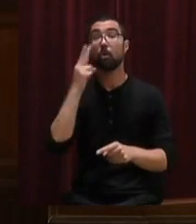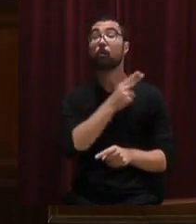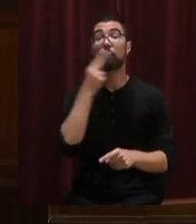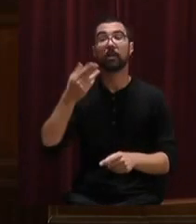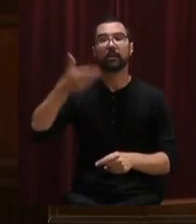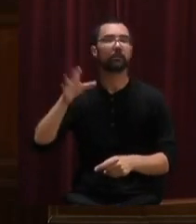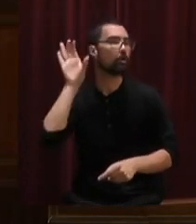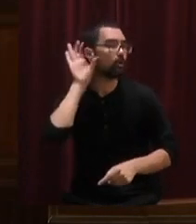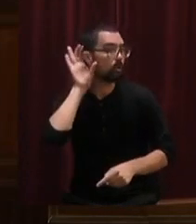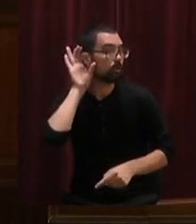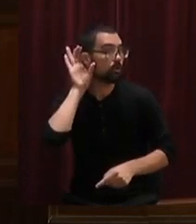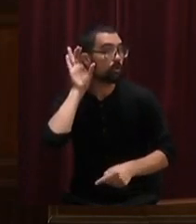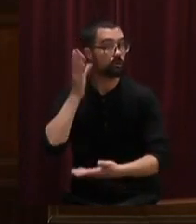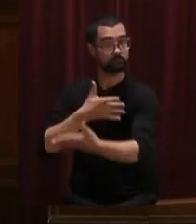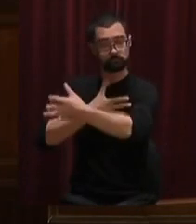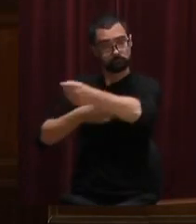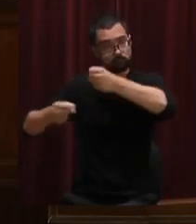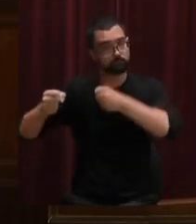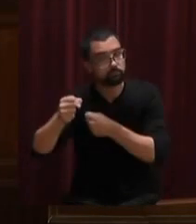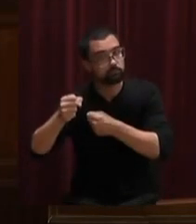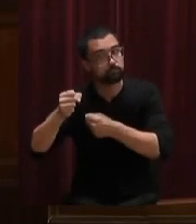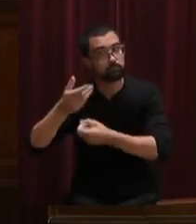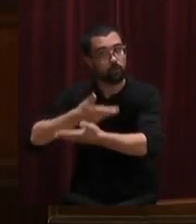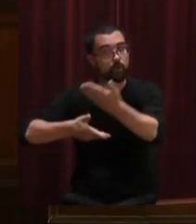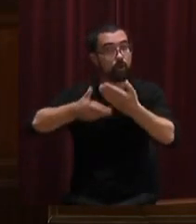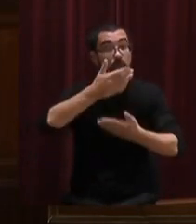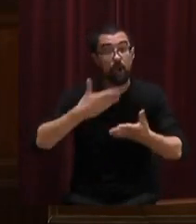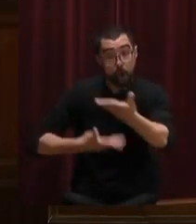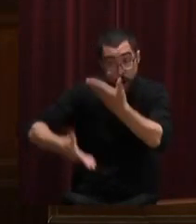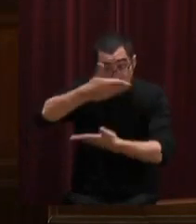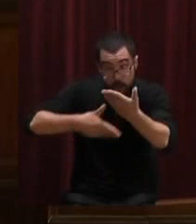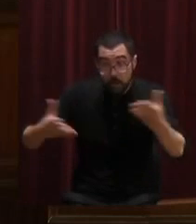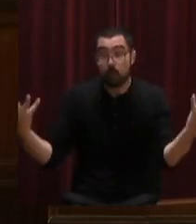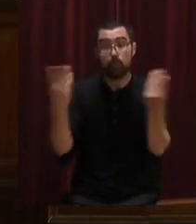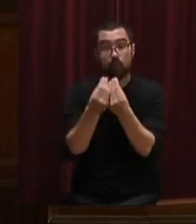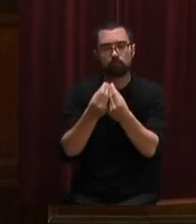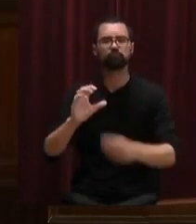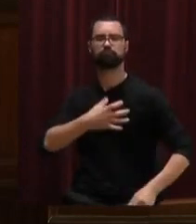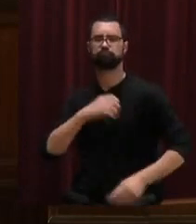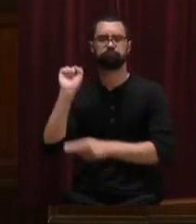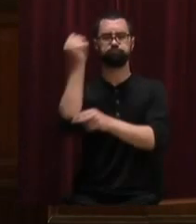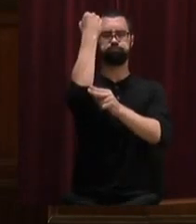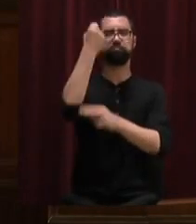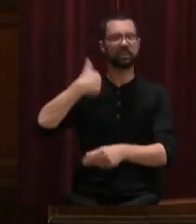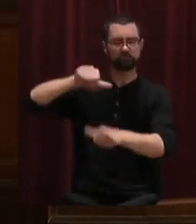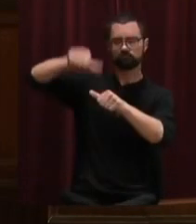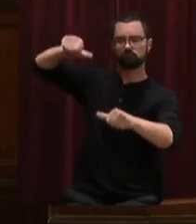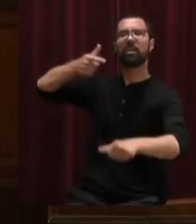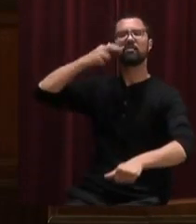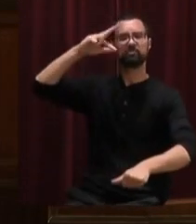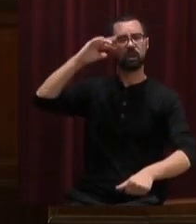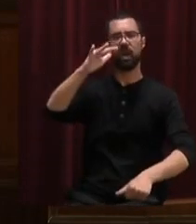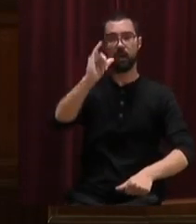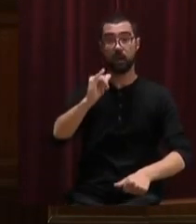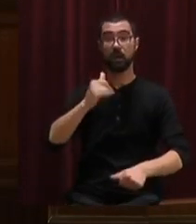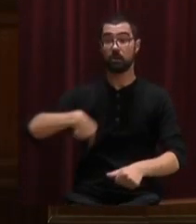amb l'empatia. Col·laborem i vencerem. Ja ho hem fet altres vegades. Senyores i senyors diputats, el futur és